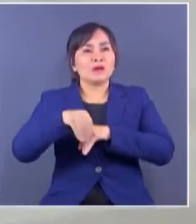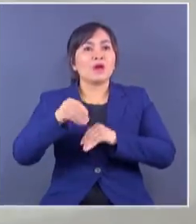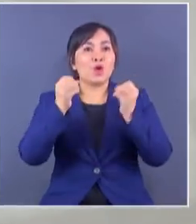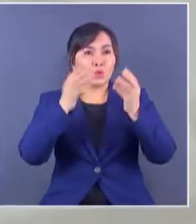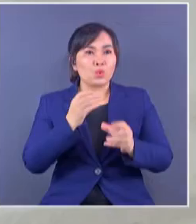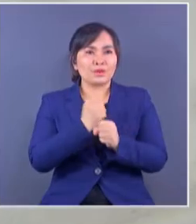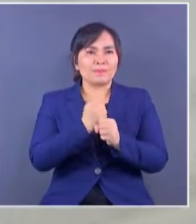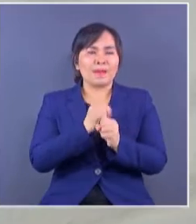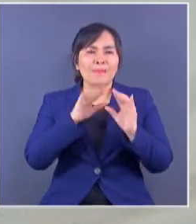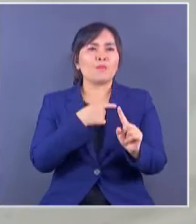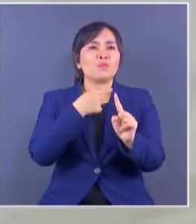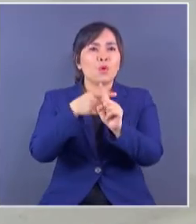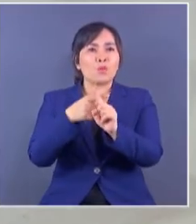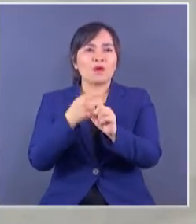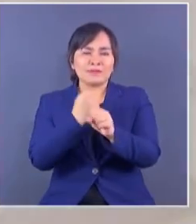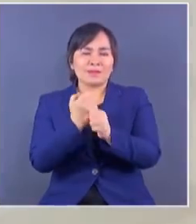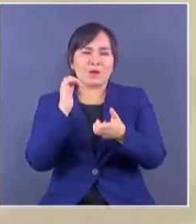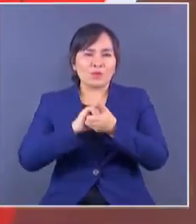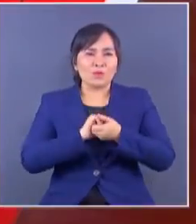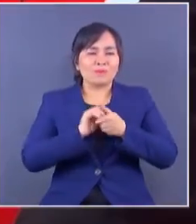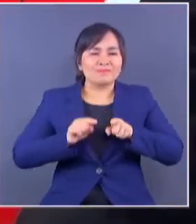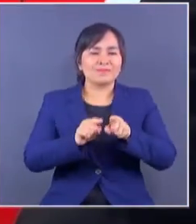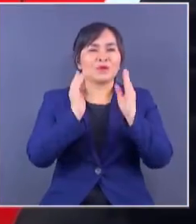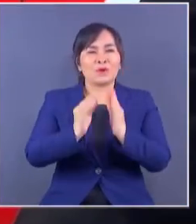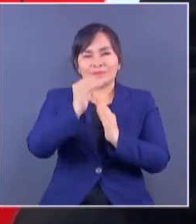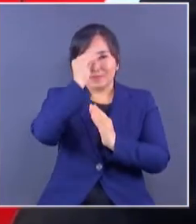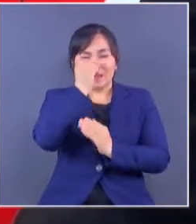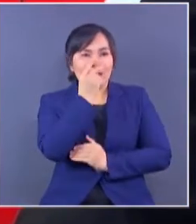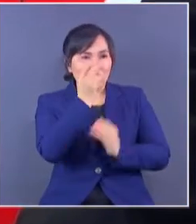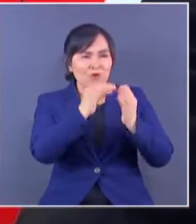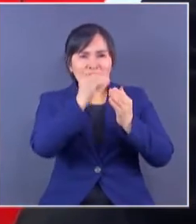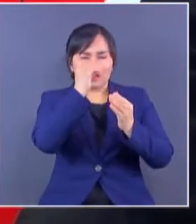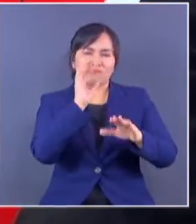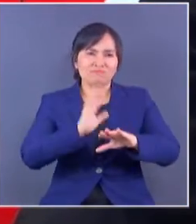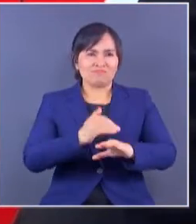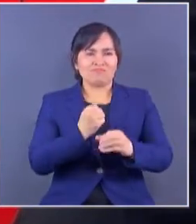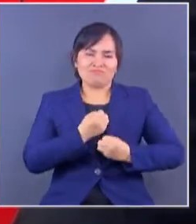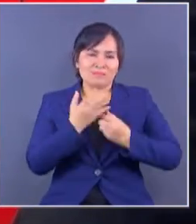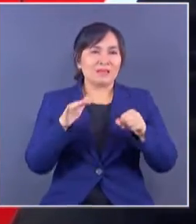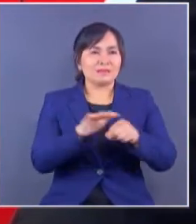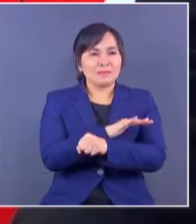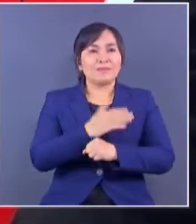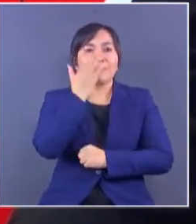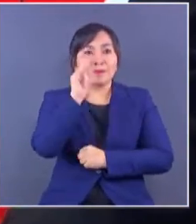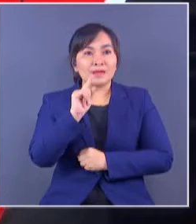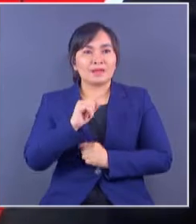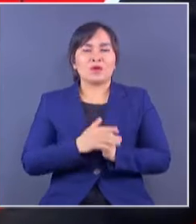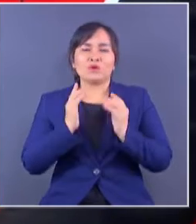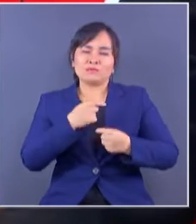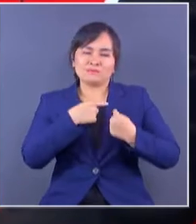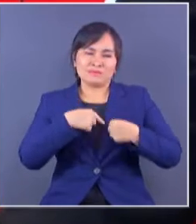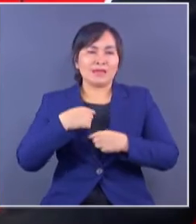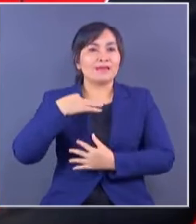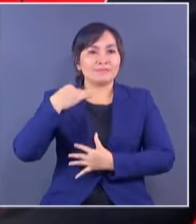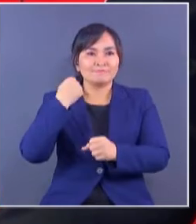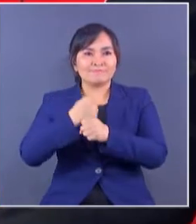านเชิงบวกและร่วมขับเคลื่อนไปกับนักเรียน เขาได้แสดงศักยภาพอย่างเต็มที่นะคะในการเป็นผู้ที่มีจิตอาสาขับเ